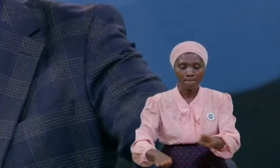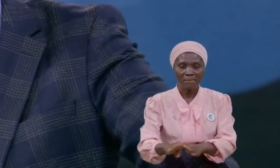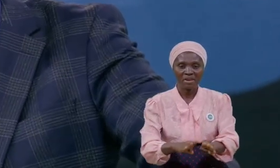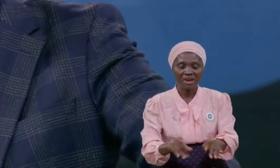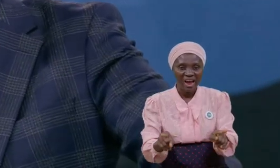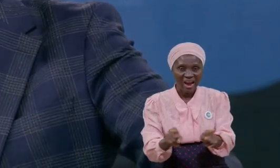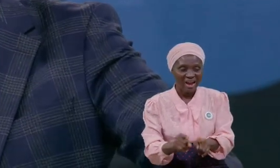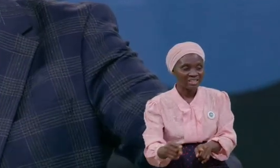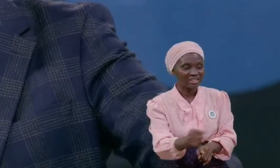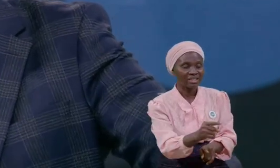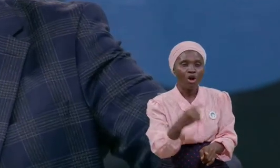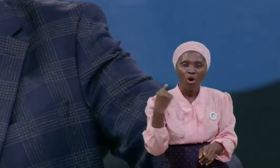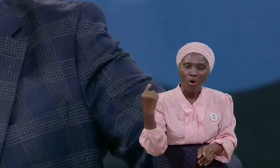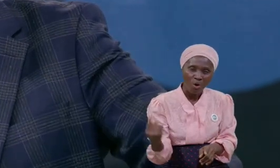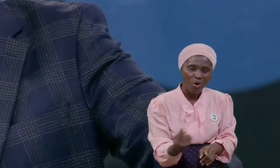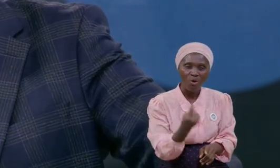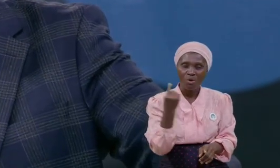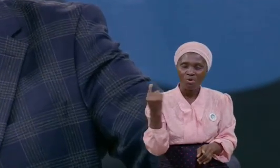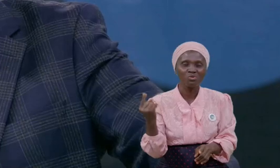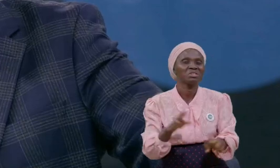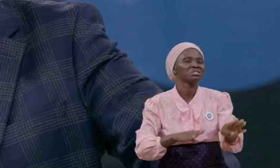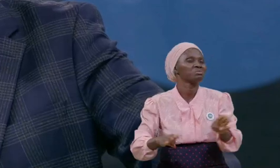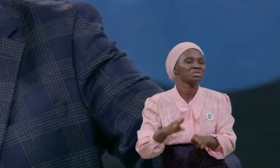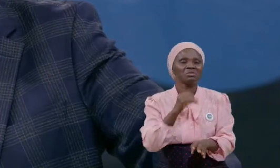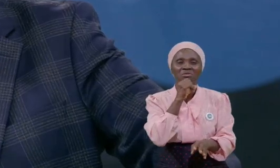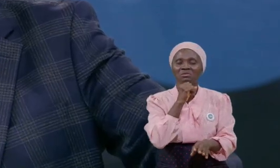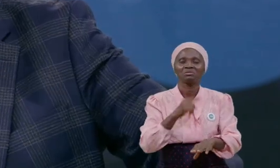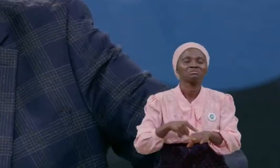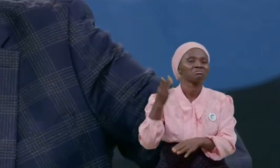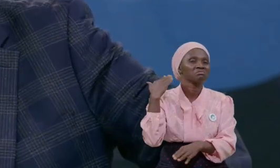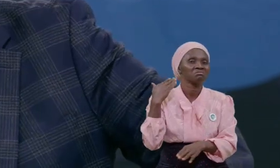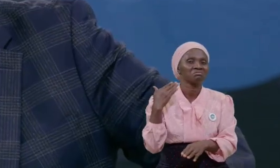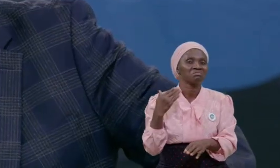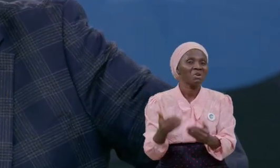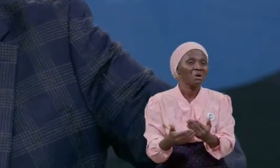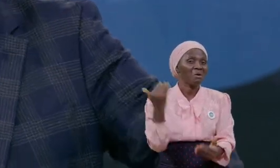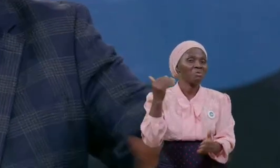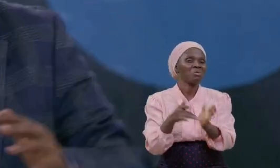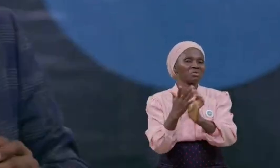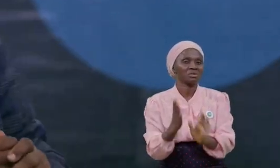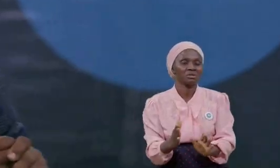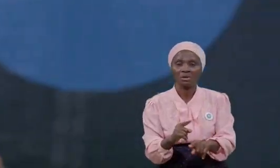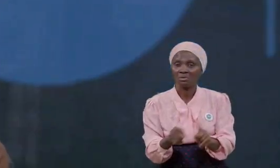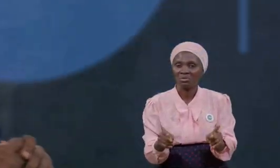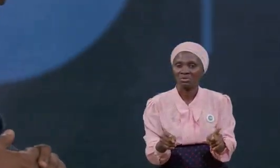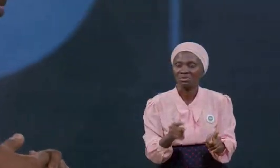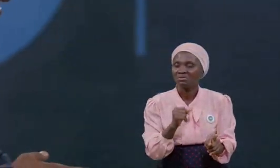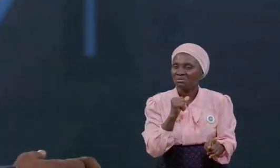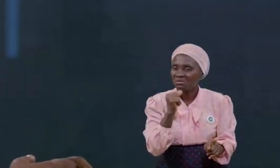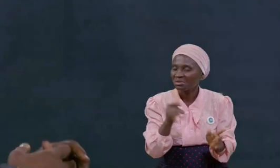Presque chrétien. Chrétien de nom, mais pas chrétien dans la nature.